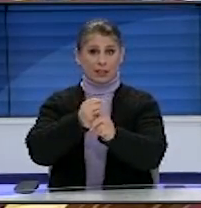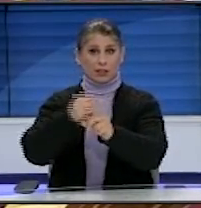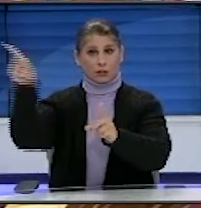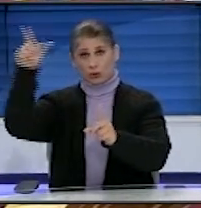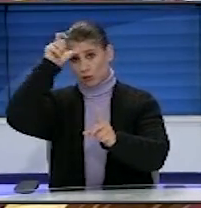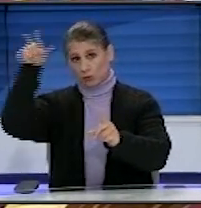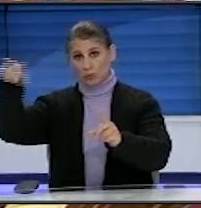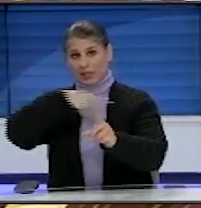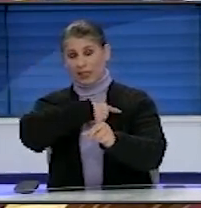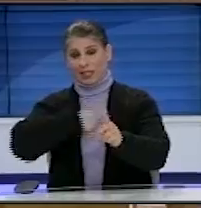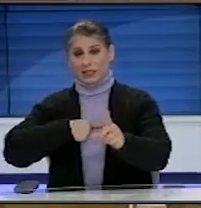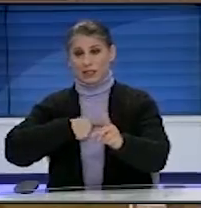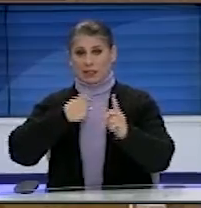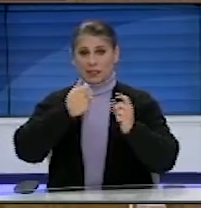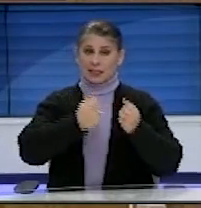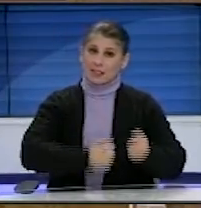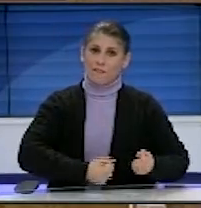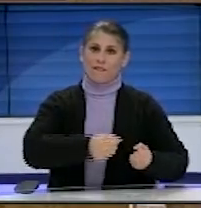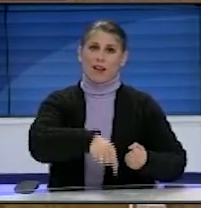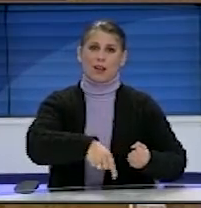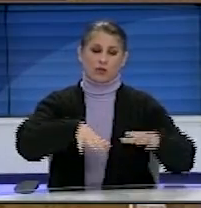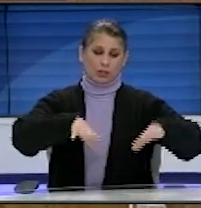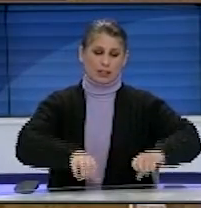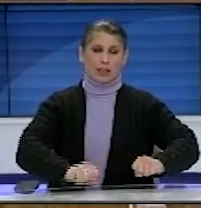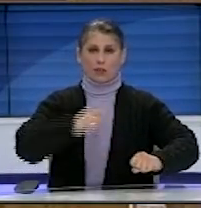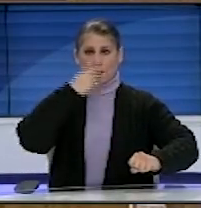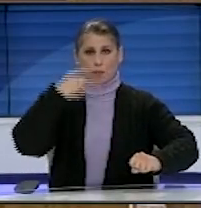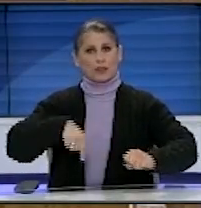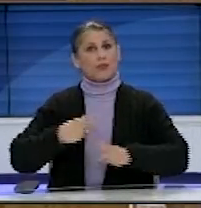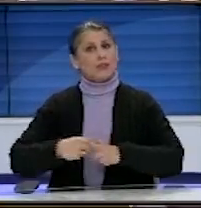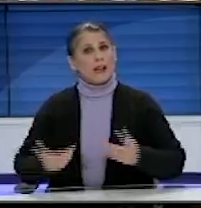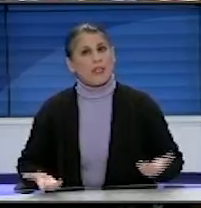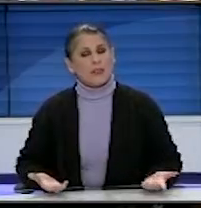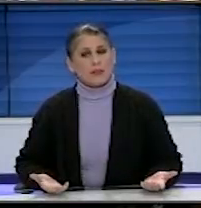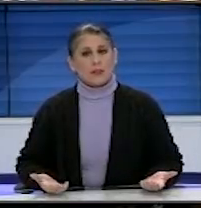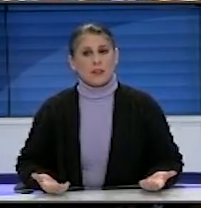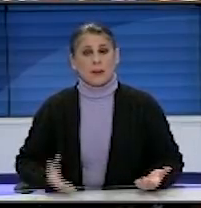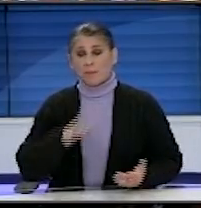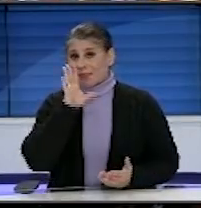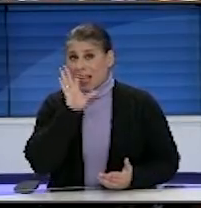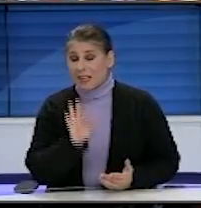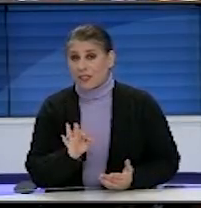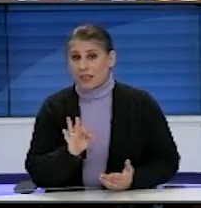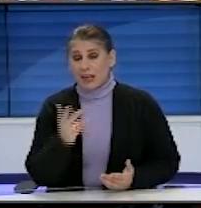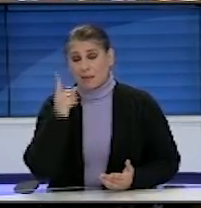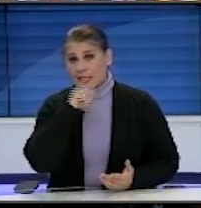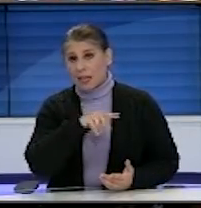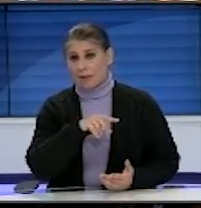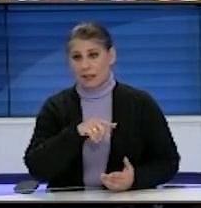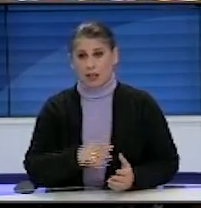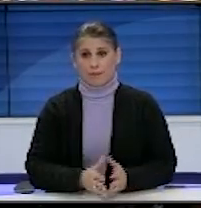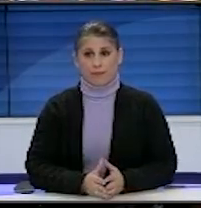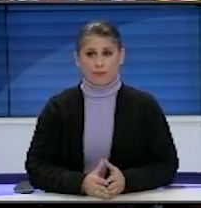της τουρκικής ηγεσίας σε βάρος κυριαρχικών δικαιωμάτων της χώρας? Είναι αλήθεια ή